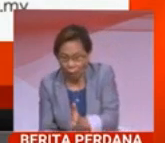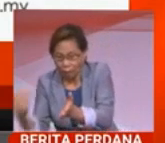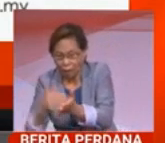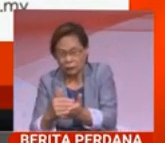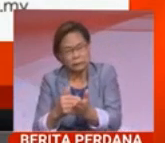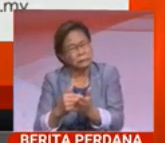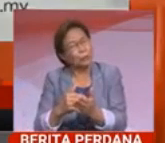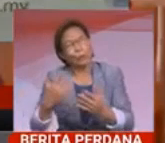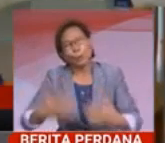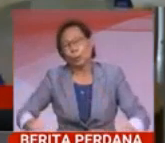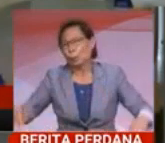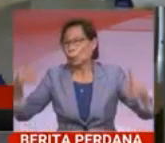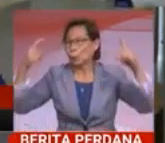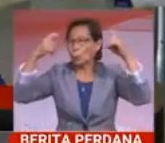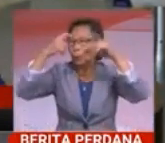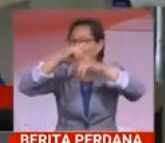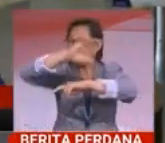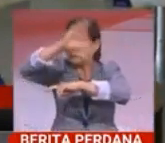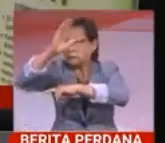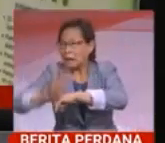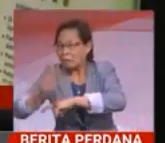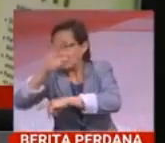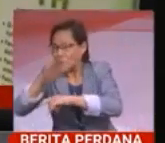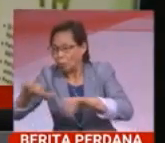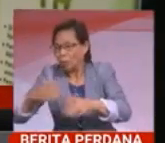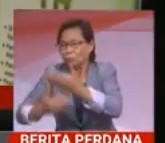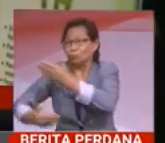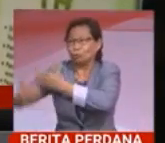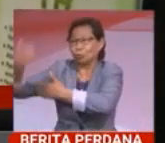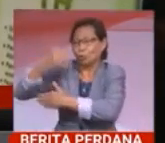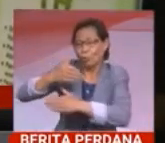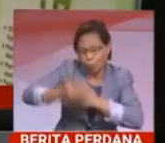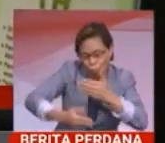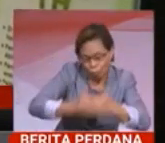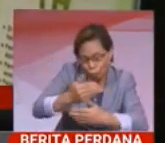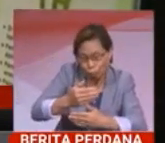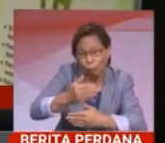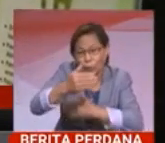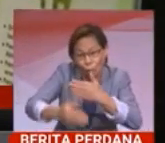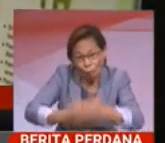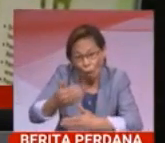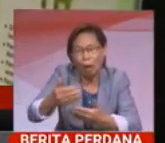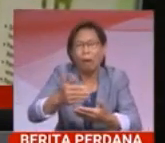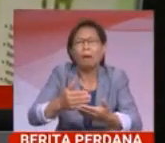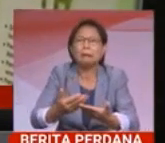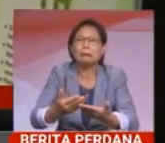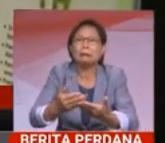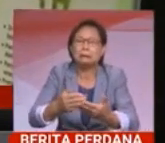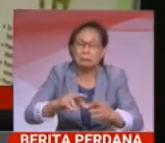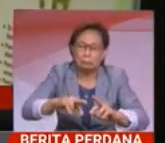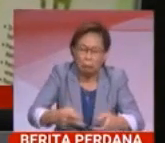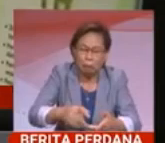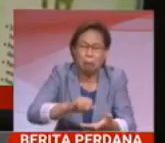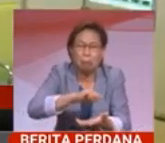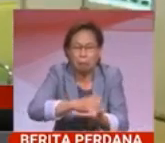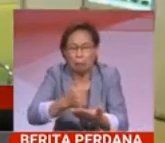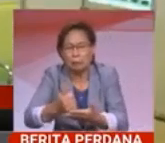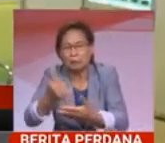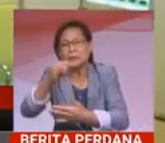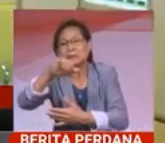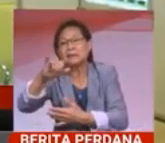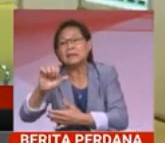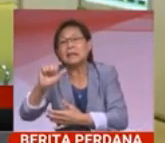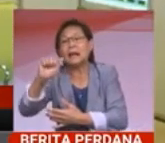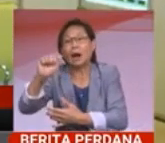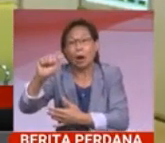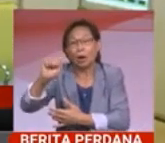lex john tidak pernah dijalankan sebelum dede proses sebut turut mempengaruhi pu ditanya oleh jabatan audit negara